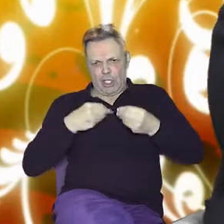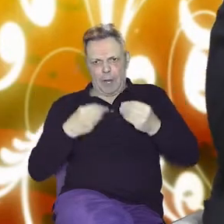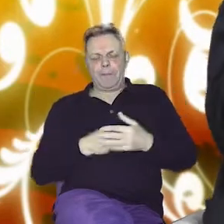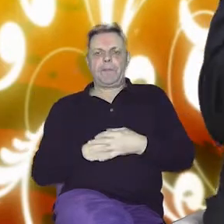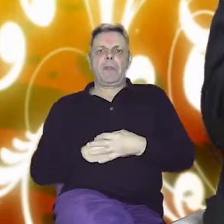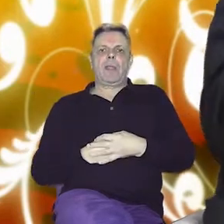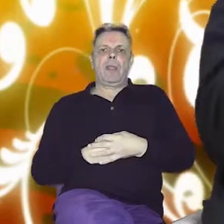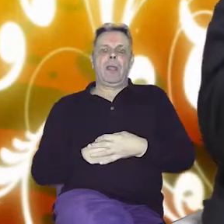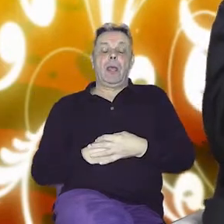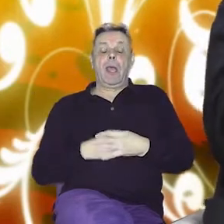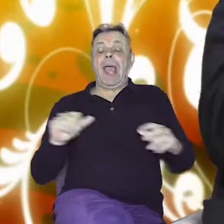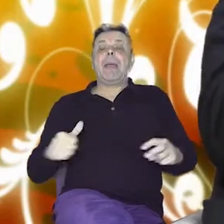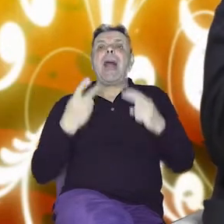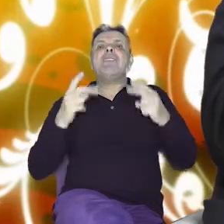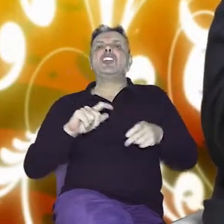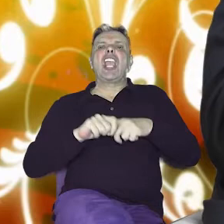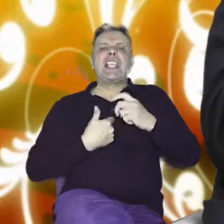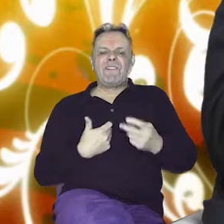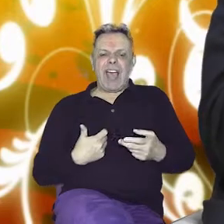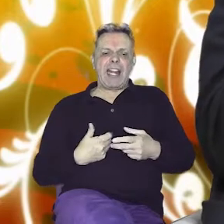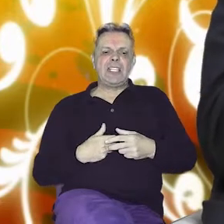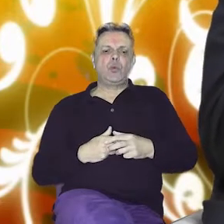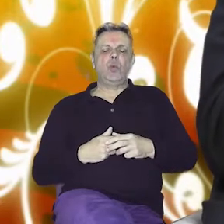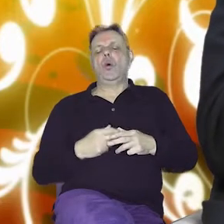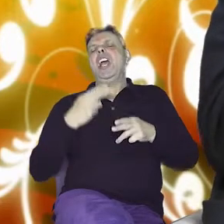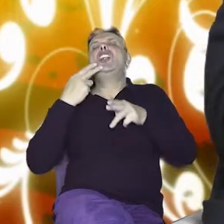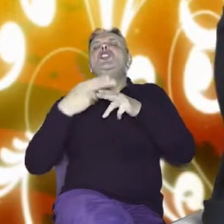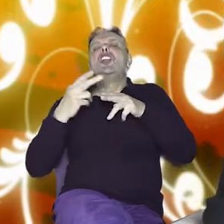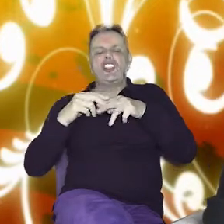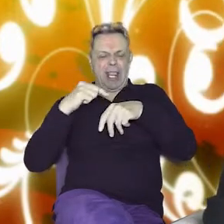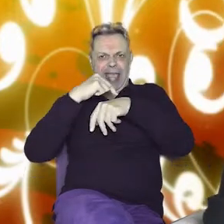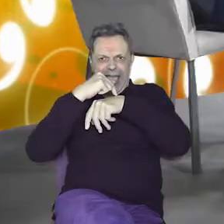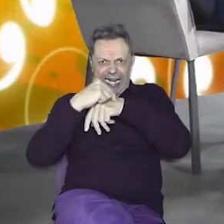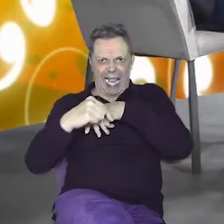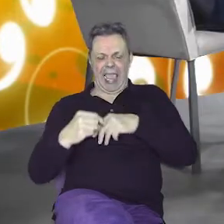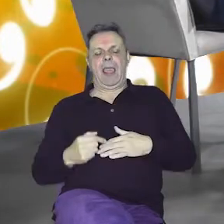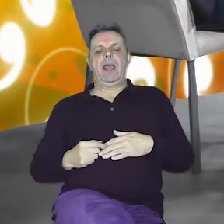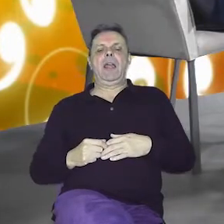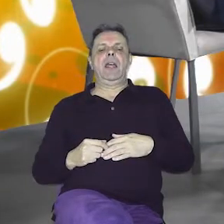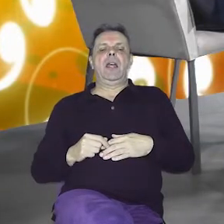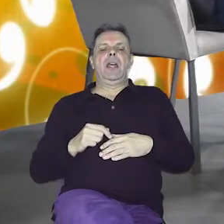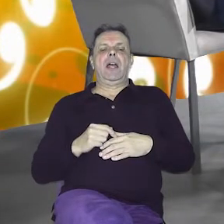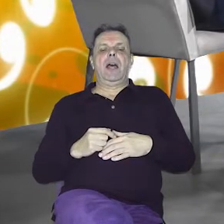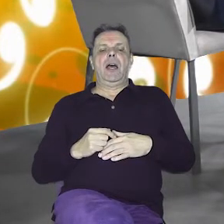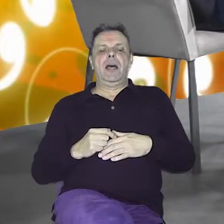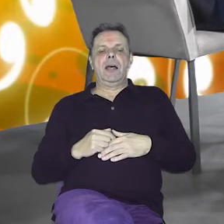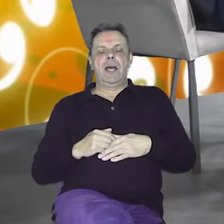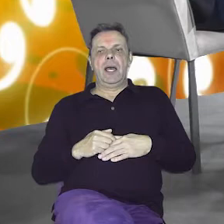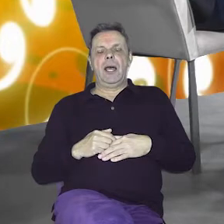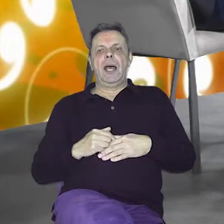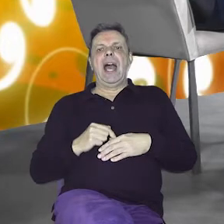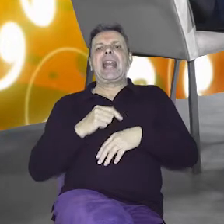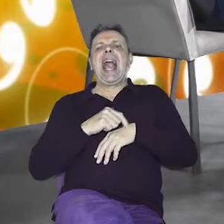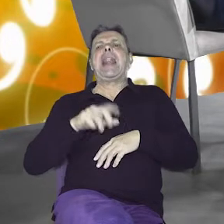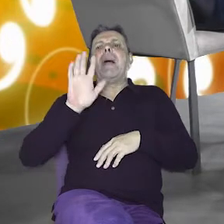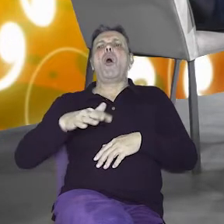krenuti prema tome. Dakle, to je jedna izuzetno kompleksna priča. Jel? najvažnije stvari su debridman, to je